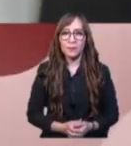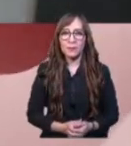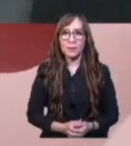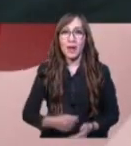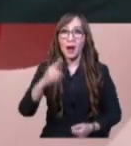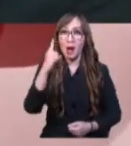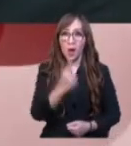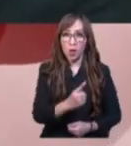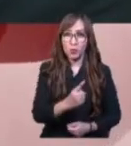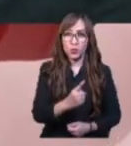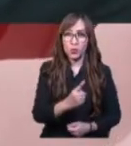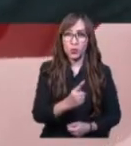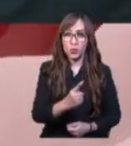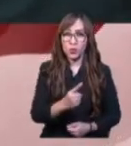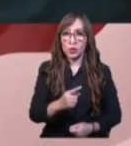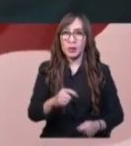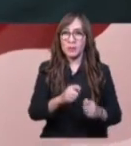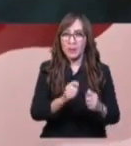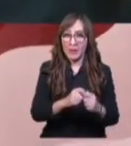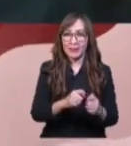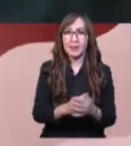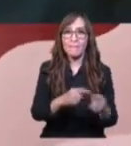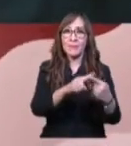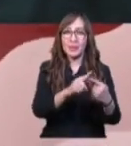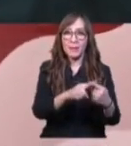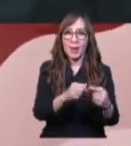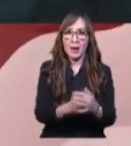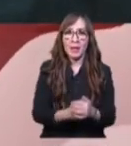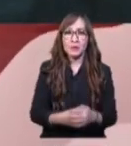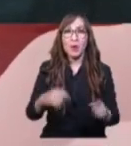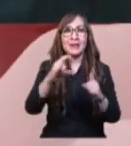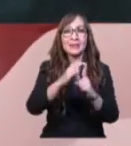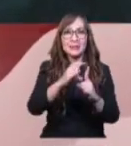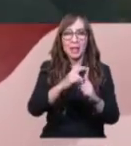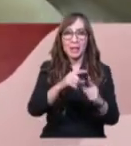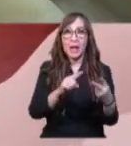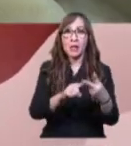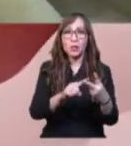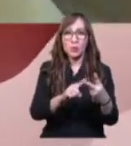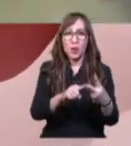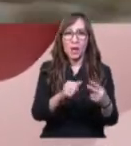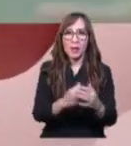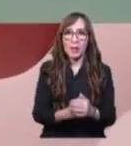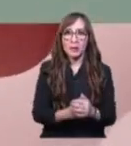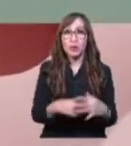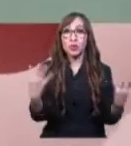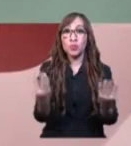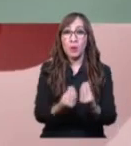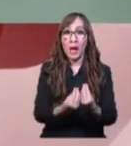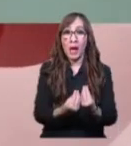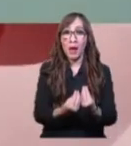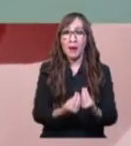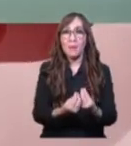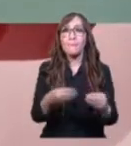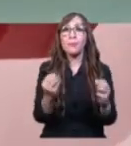perlu diadres solusinya. Pertama adalah literasi digital. Yang kedua adalah kapasitas produksi, yang kedua adalah